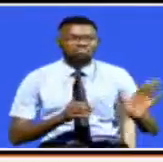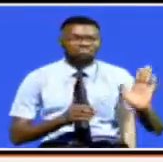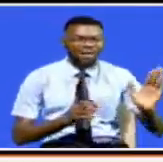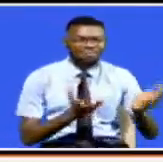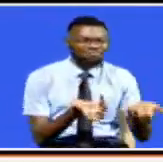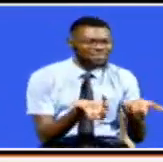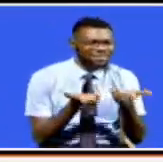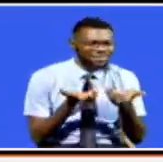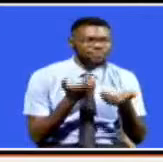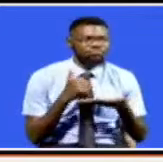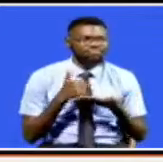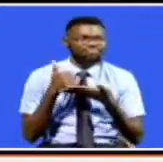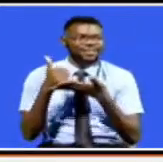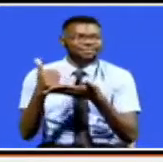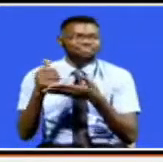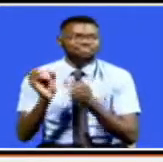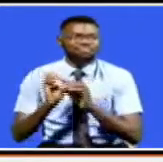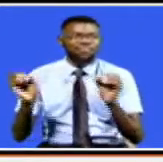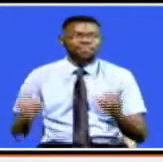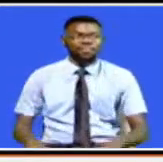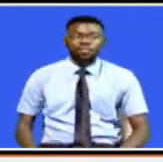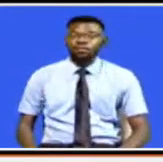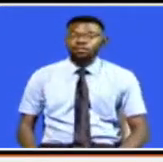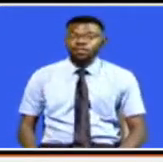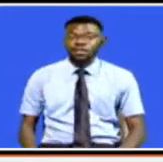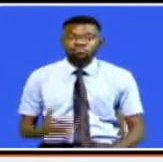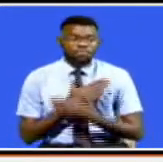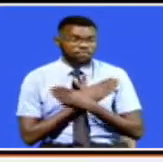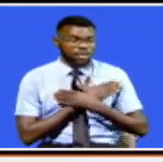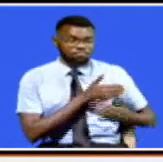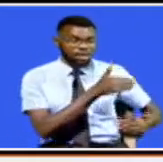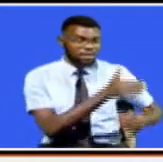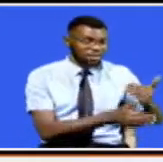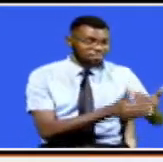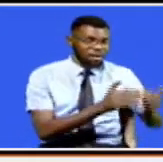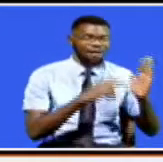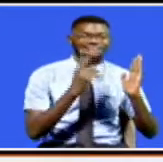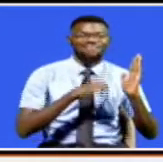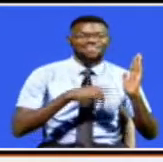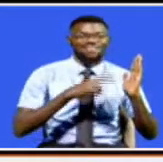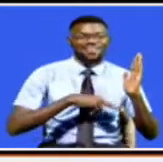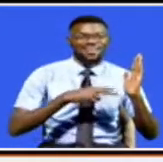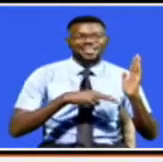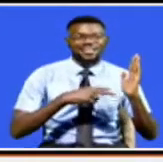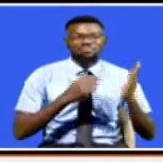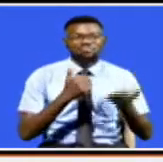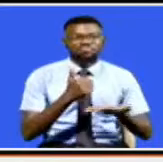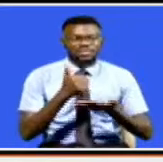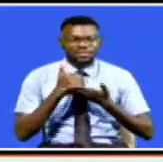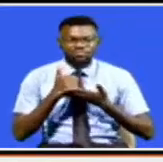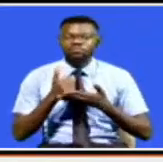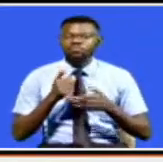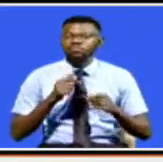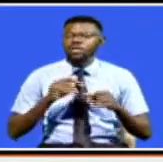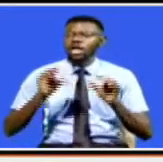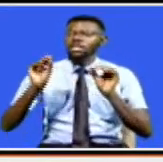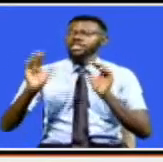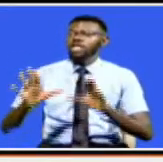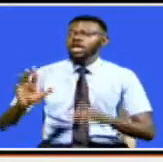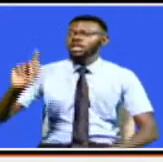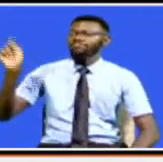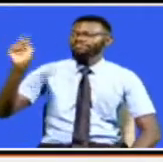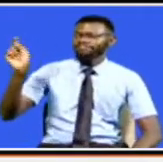Wazangu wananisaidia kunisomea. Kwa mfano mwalimu akifundisha, si kuna ile kuandika.